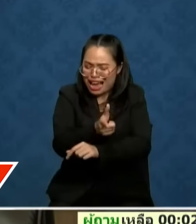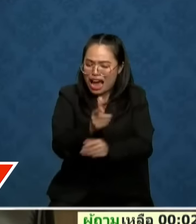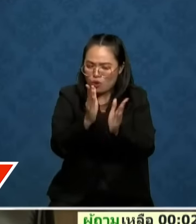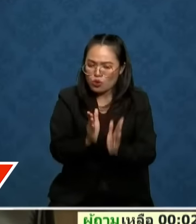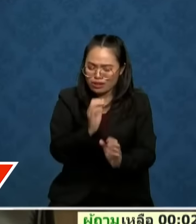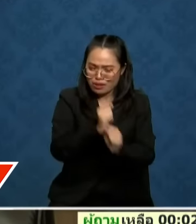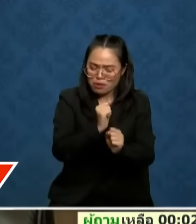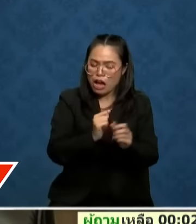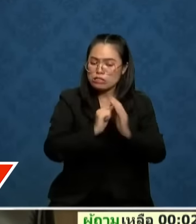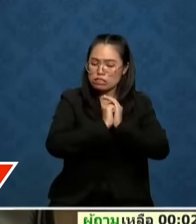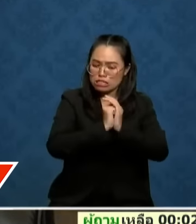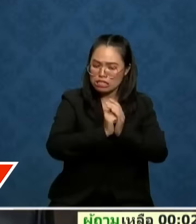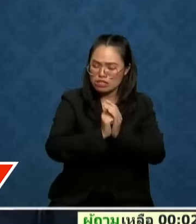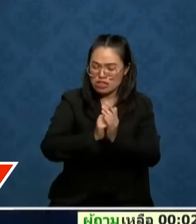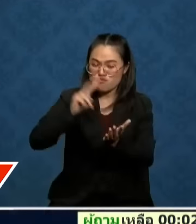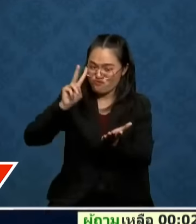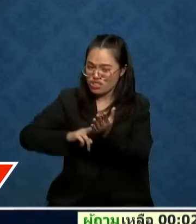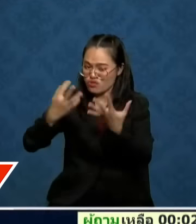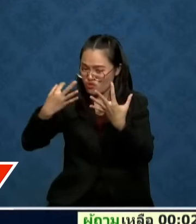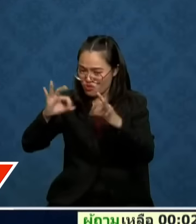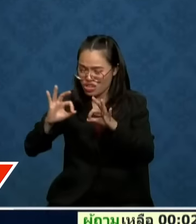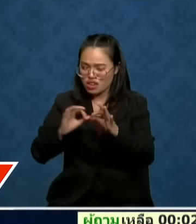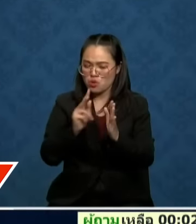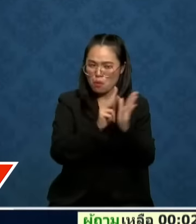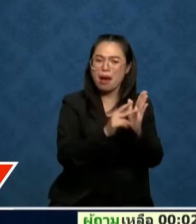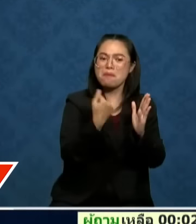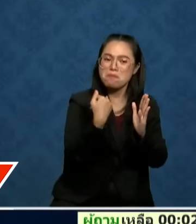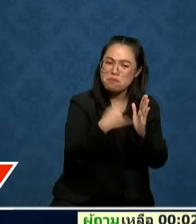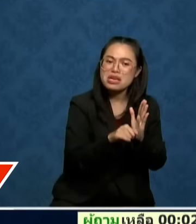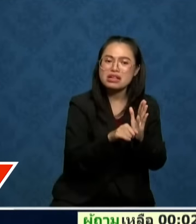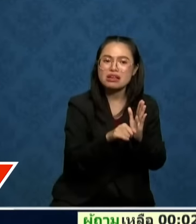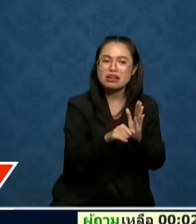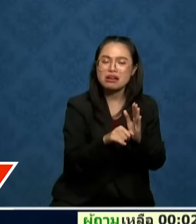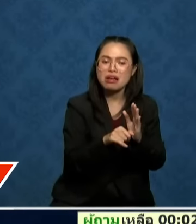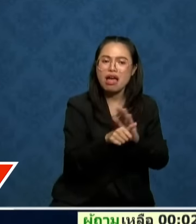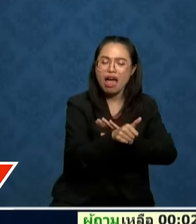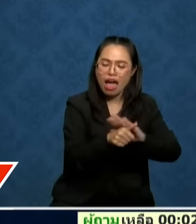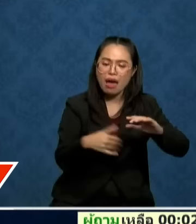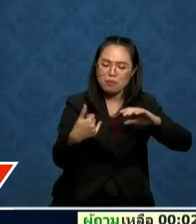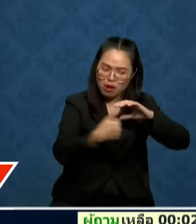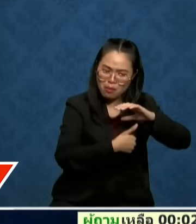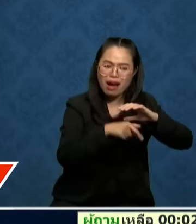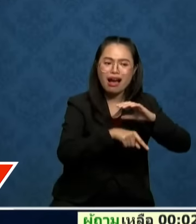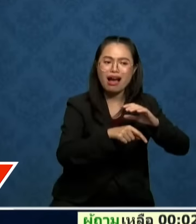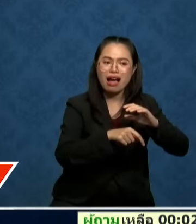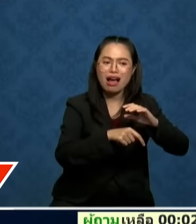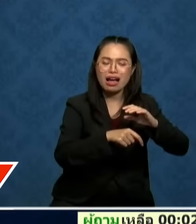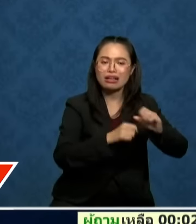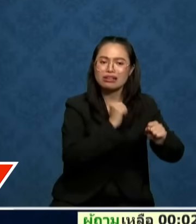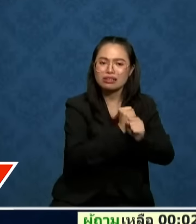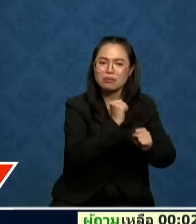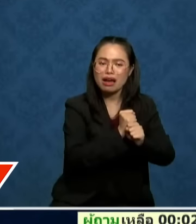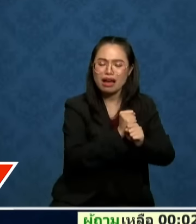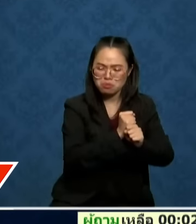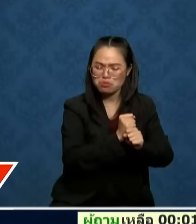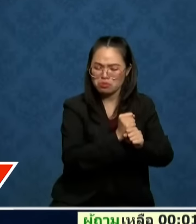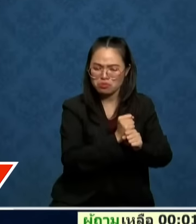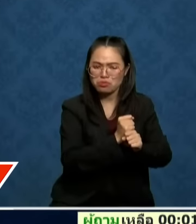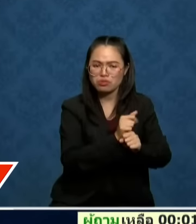วีซ่าผิดกฎหมายเข้ามาแล้วเขาไม่จับจ่ายใช้สอยเขาก็จับจ่ายผ่านวอลเล็ตของเขากับคนจีนด้ว